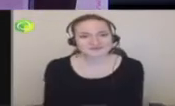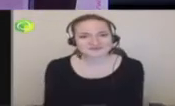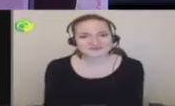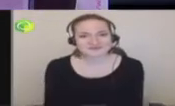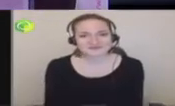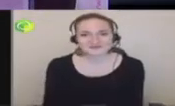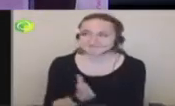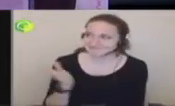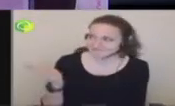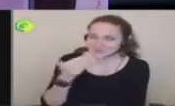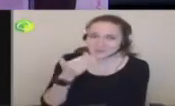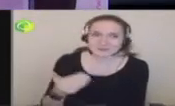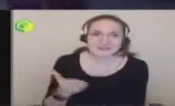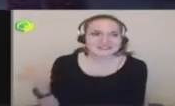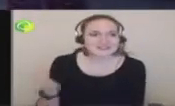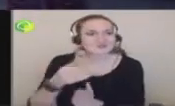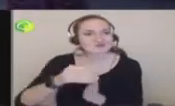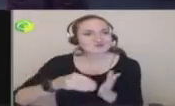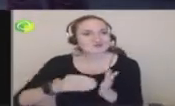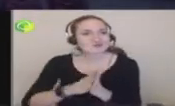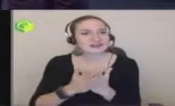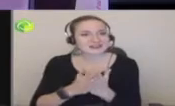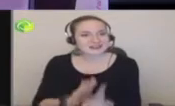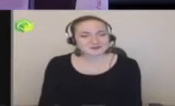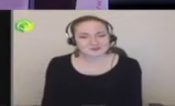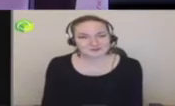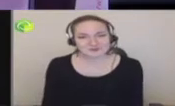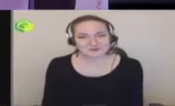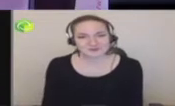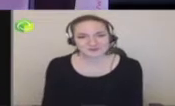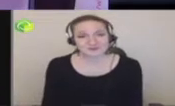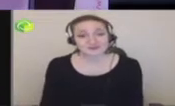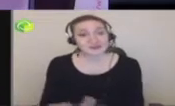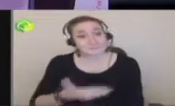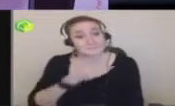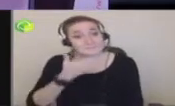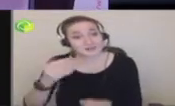auteurs de « Les aidants familiaux pour les nuls », le prix du meilleur guide 2018.